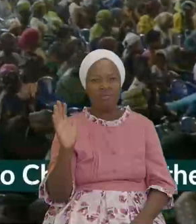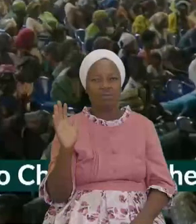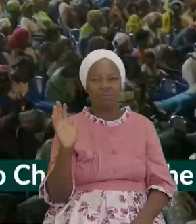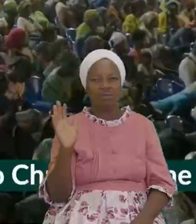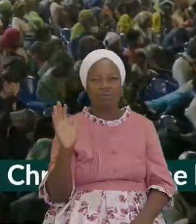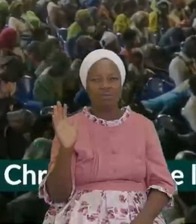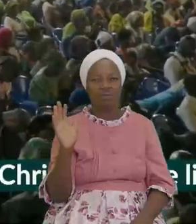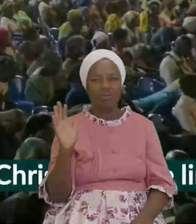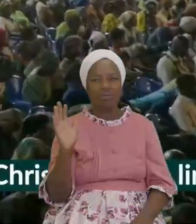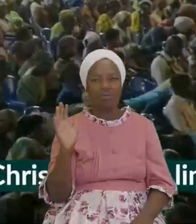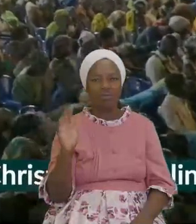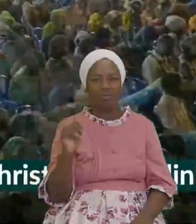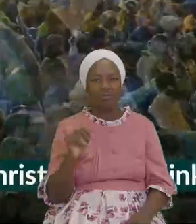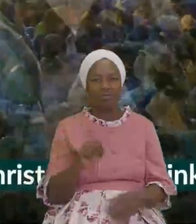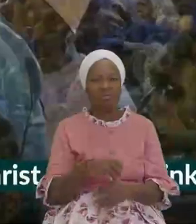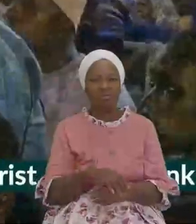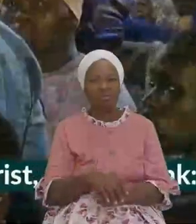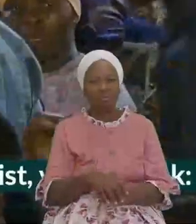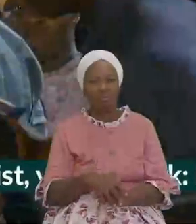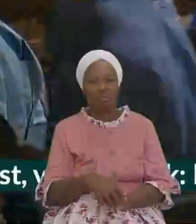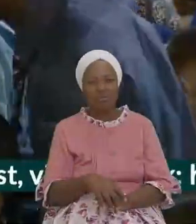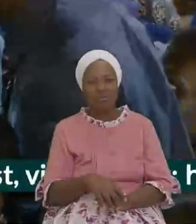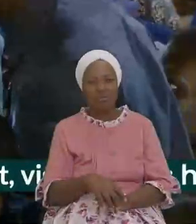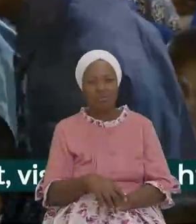Rapidement, occupons-nous de ceux-là qui ont donné leur vie au Seigneur ce soir.